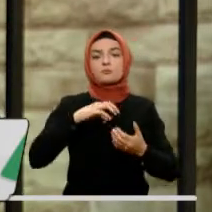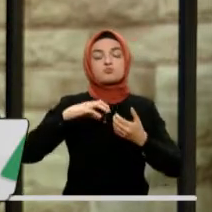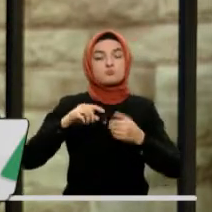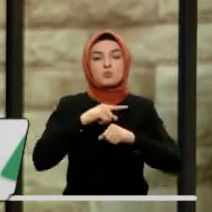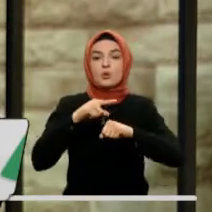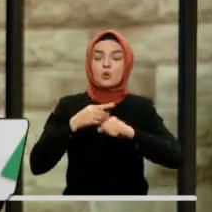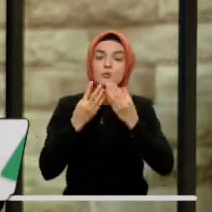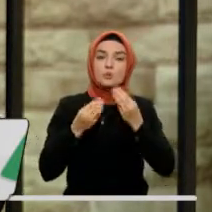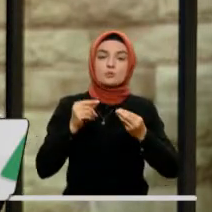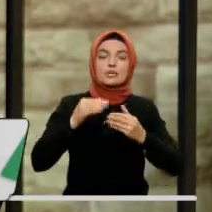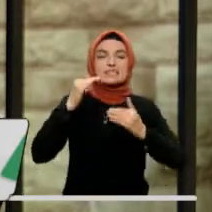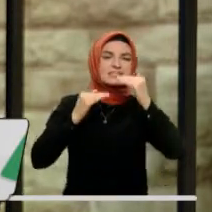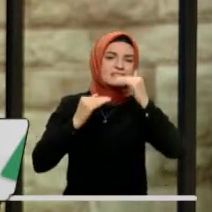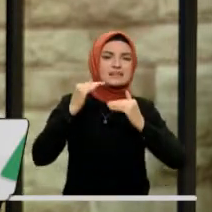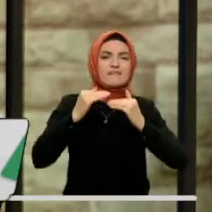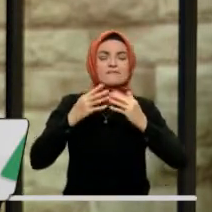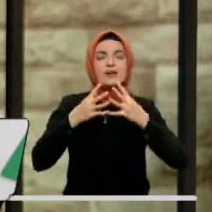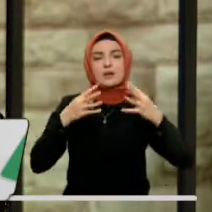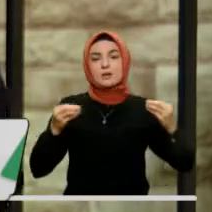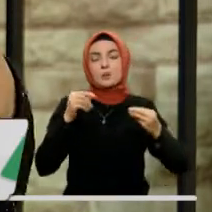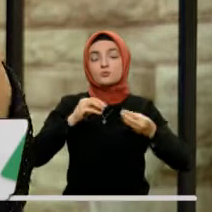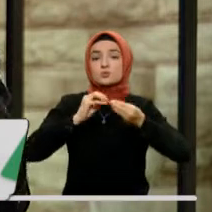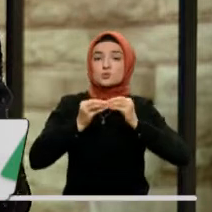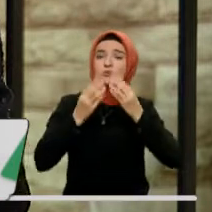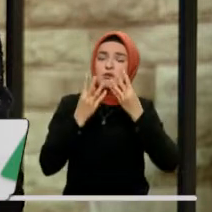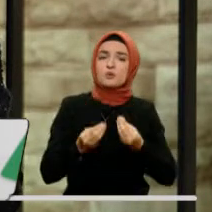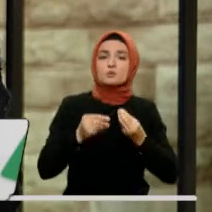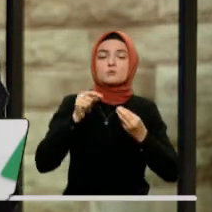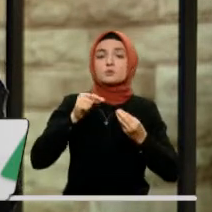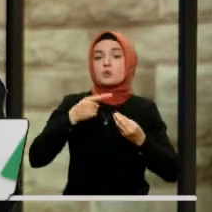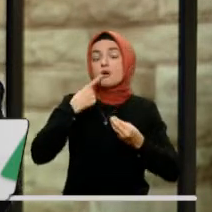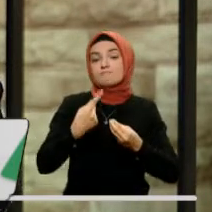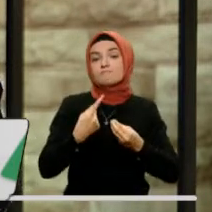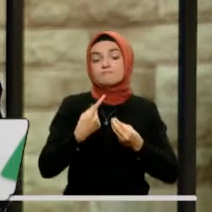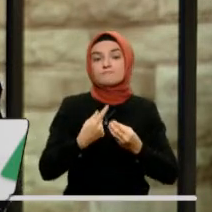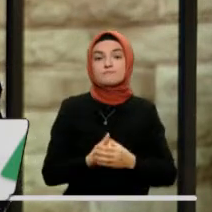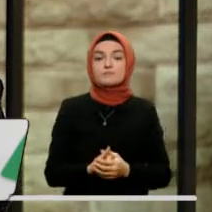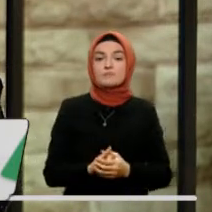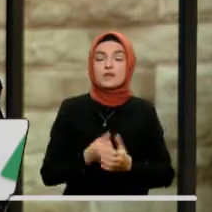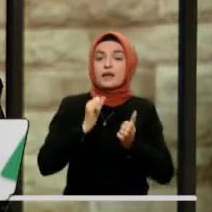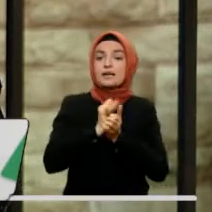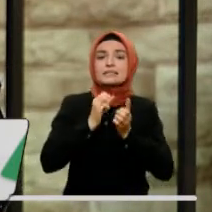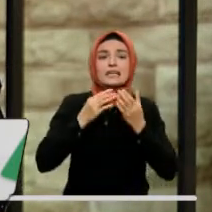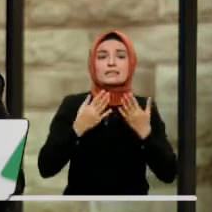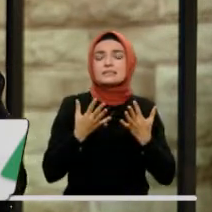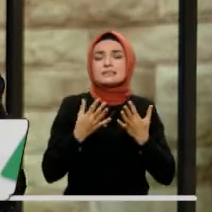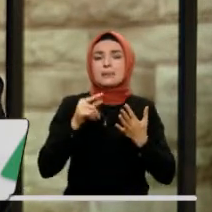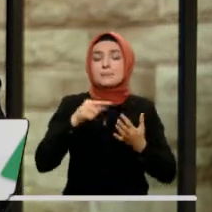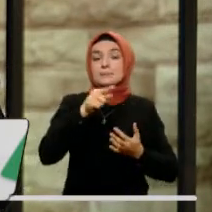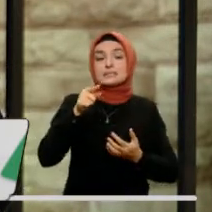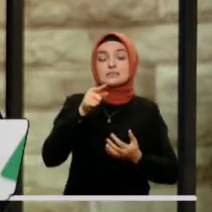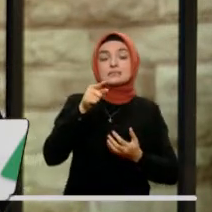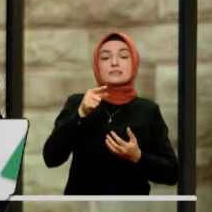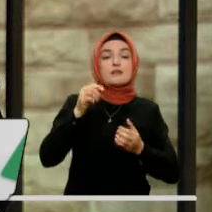denge kavramını kaybettik ve buna bağlı da sorunlar yaşıyoruz. Ama asıl şuraya gelmek istiyorum. Şimdi aile dediğimiz kavram nedir? Sizin ailenizde ve benim